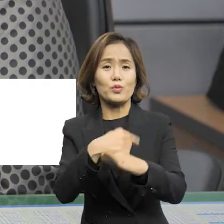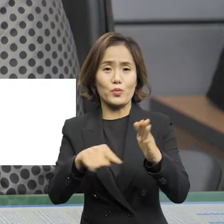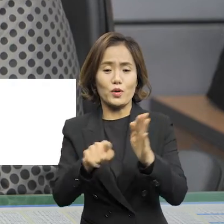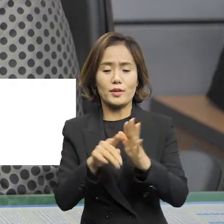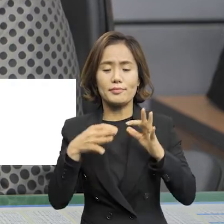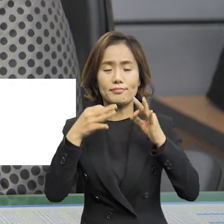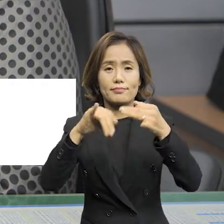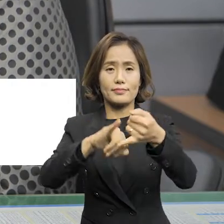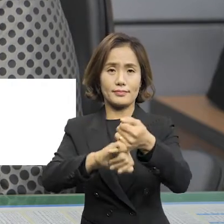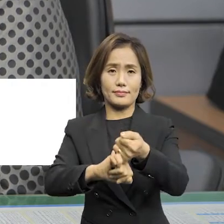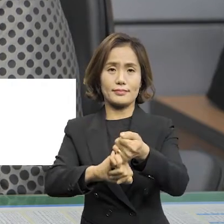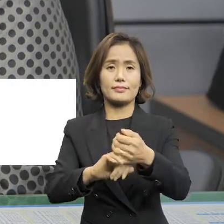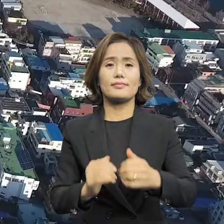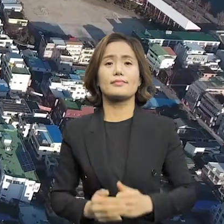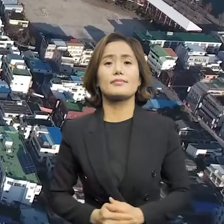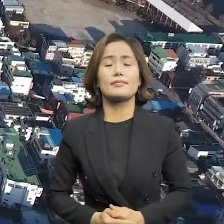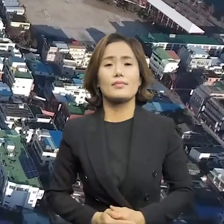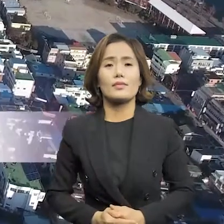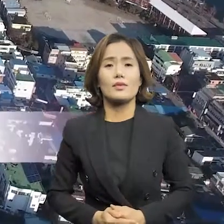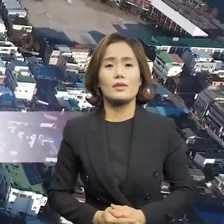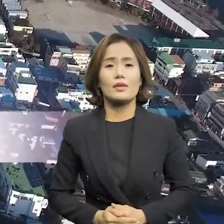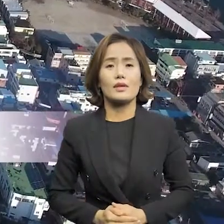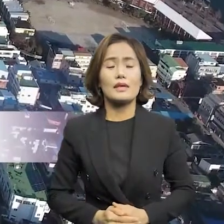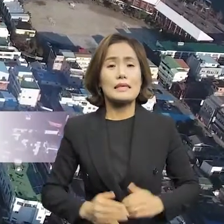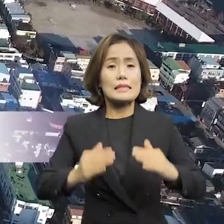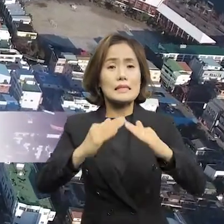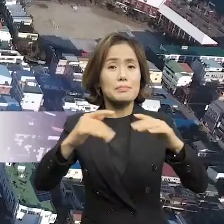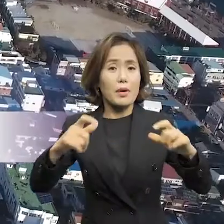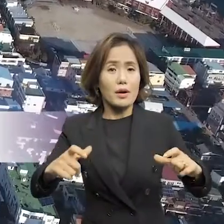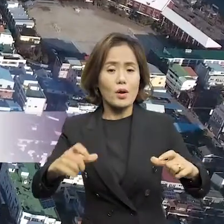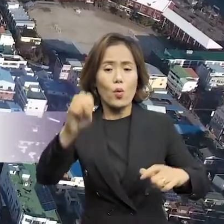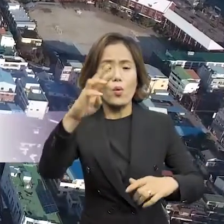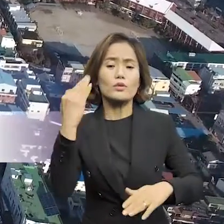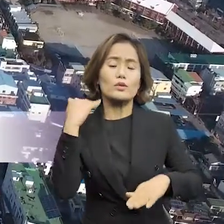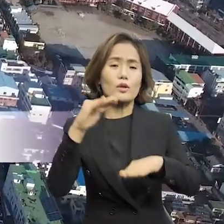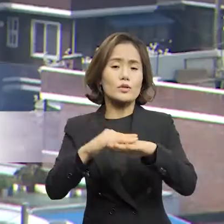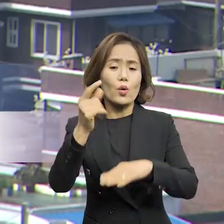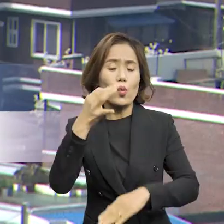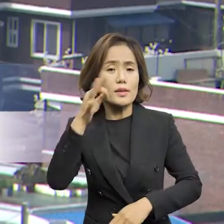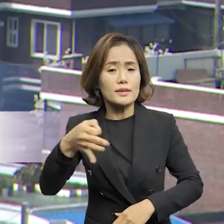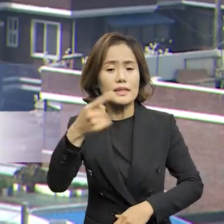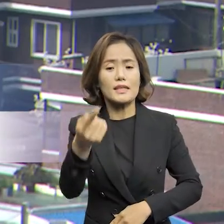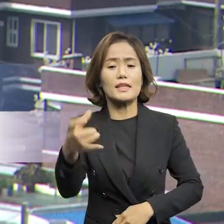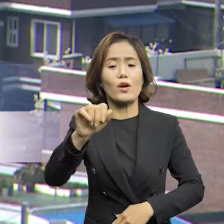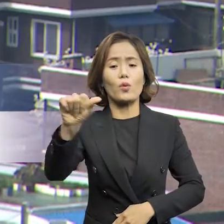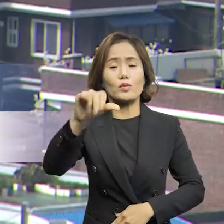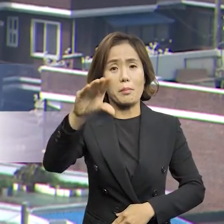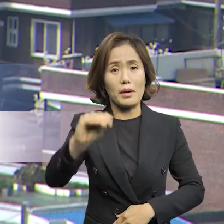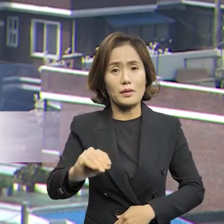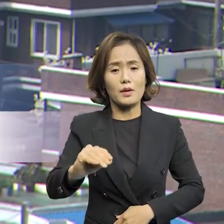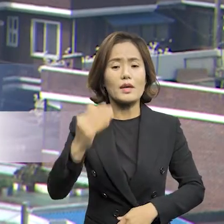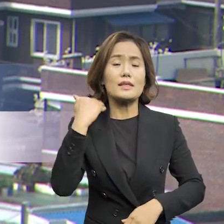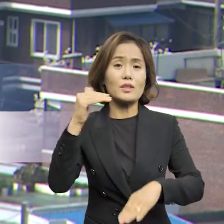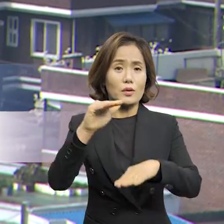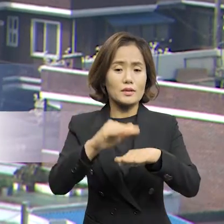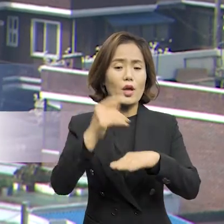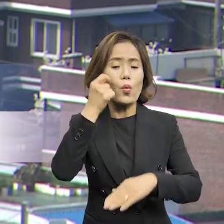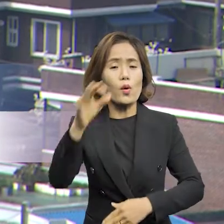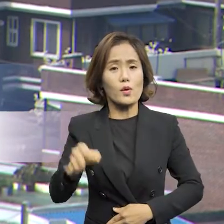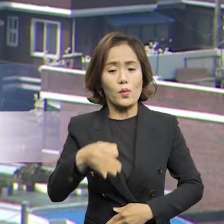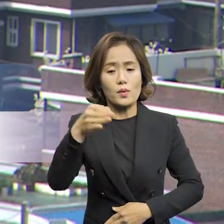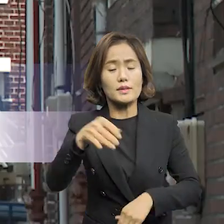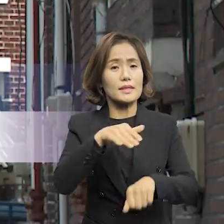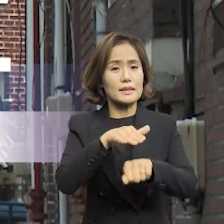위해 최선을 다하겠습니다. 대상 주택은 광주 내 전월세 보증금 1억 5천만 원 이하 전세 또는